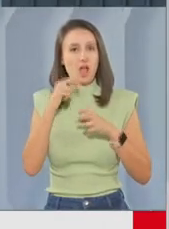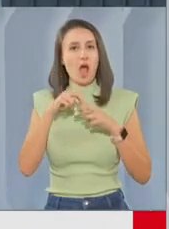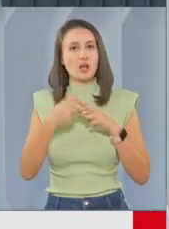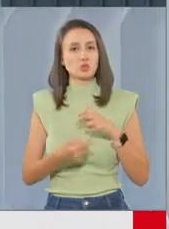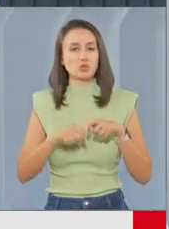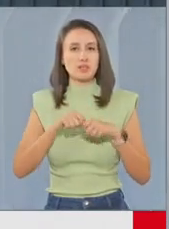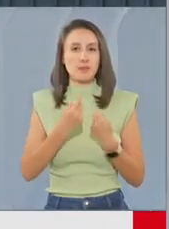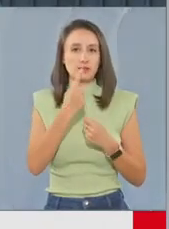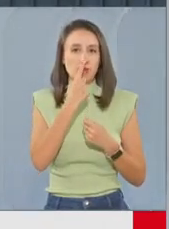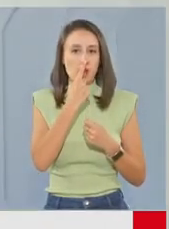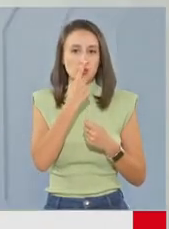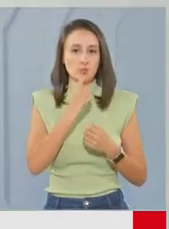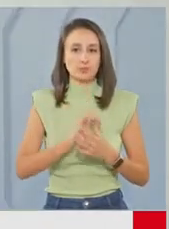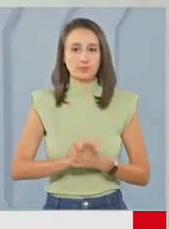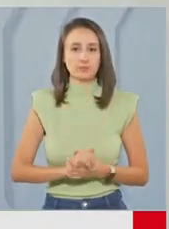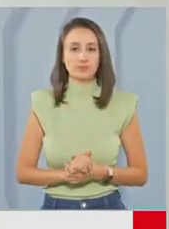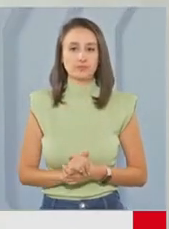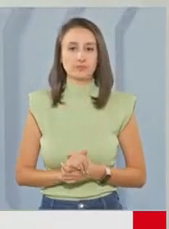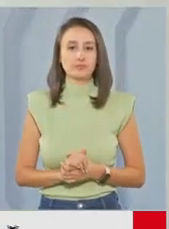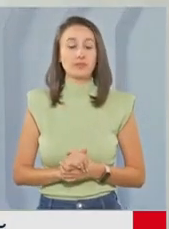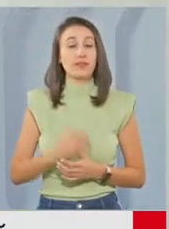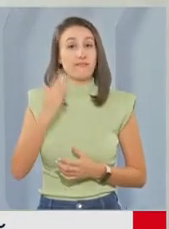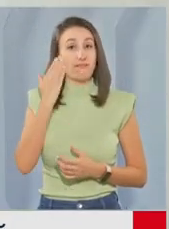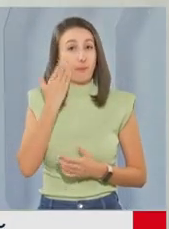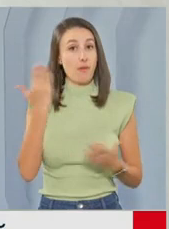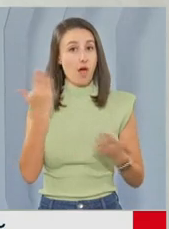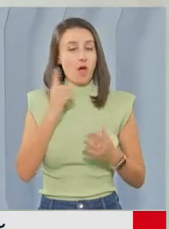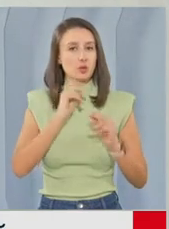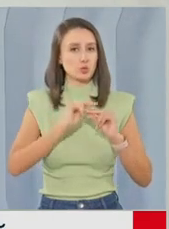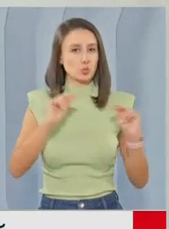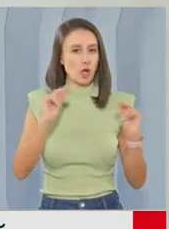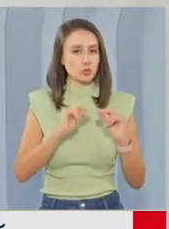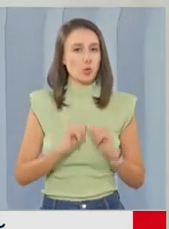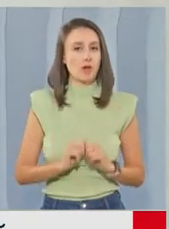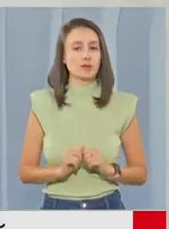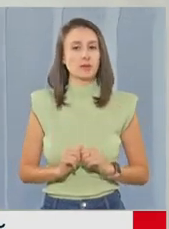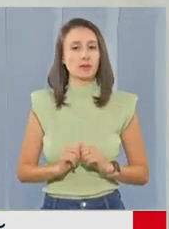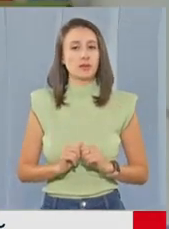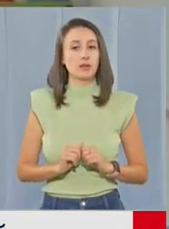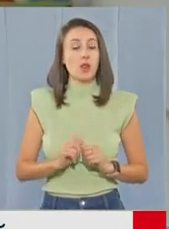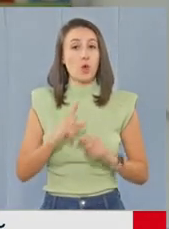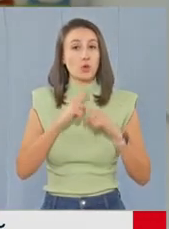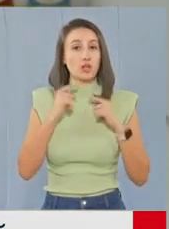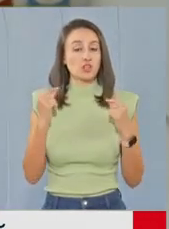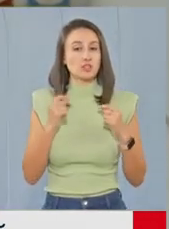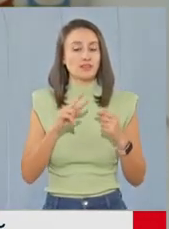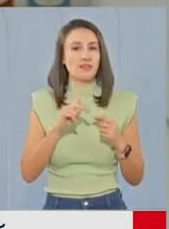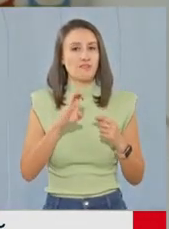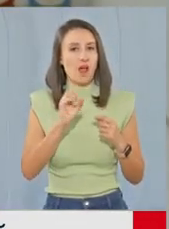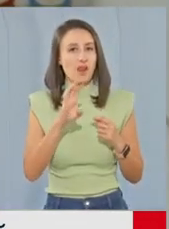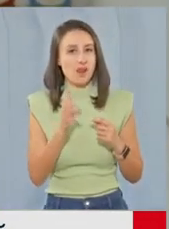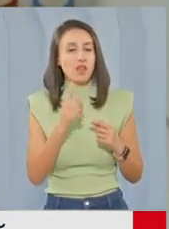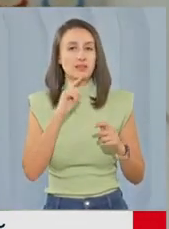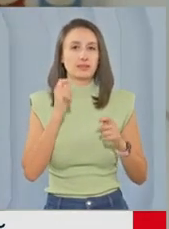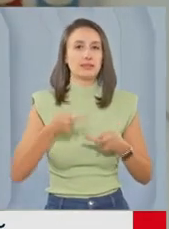nasul femeia care era educator puericultor l au creșă din cartierul Trivale a fost